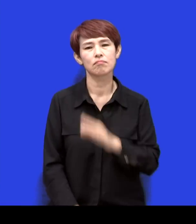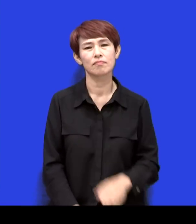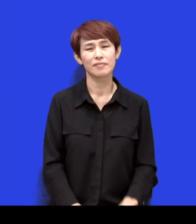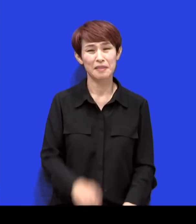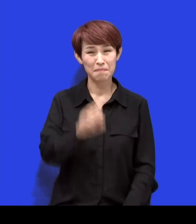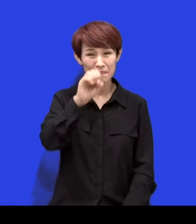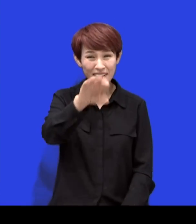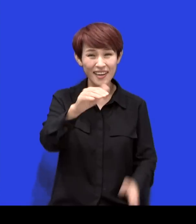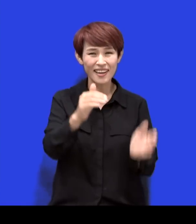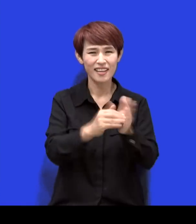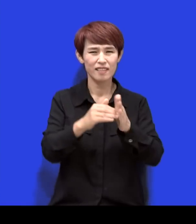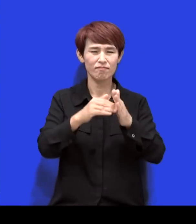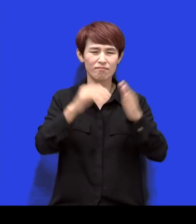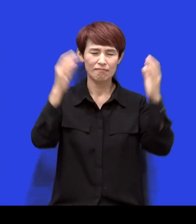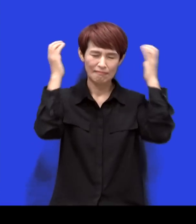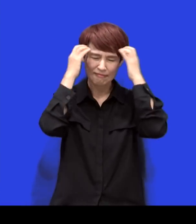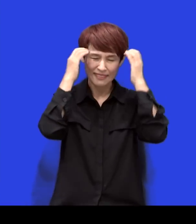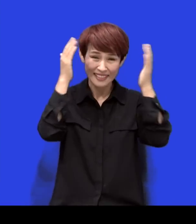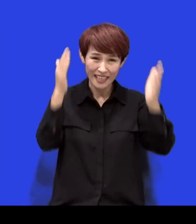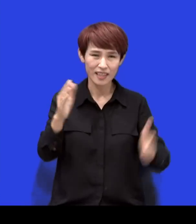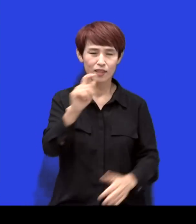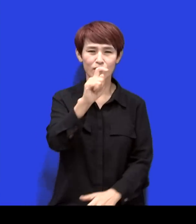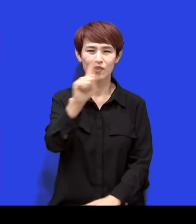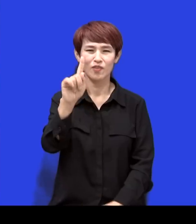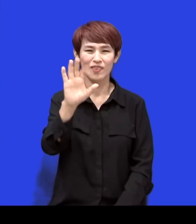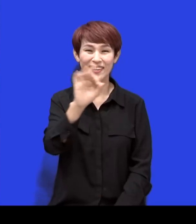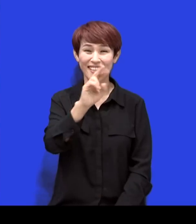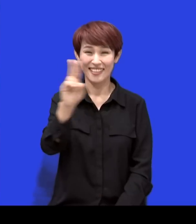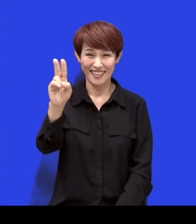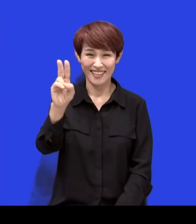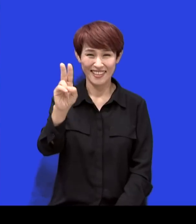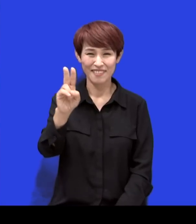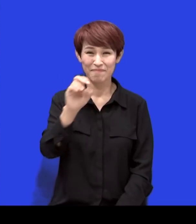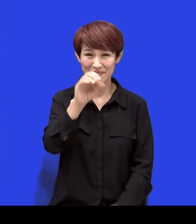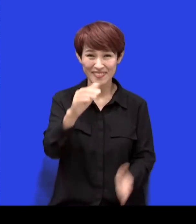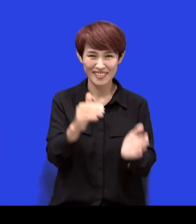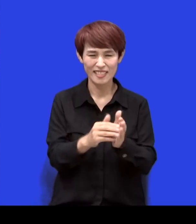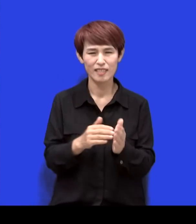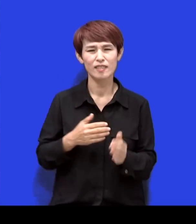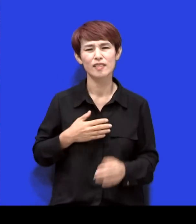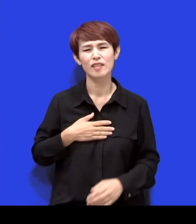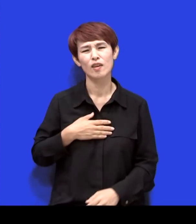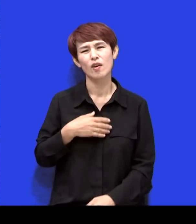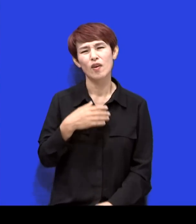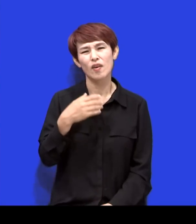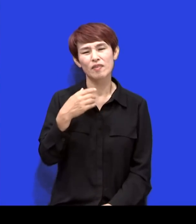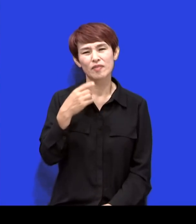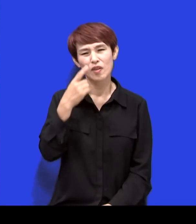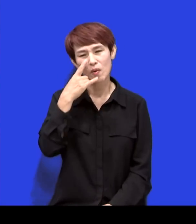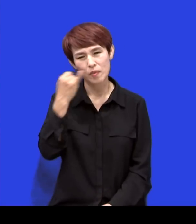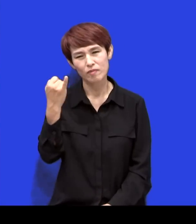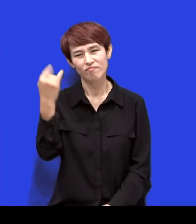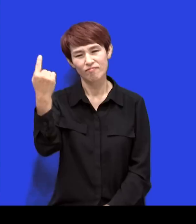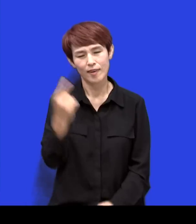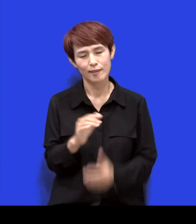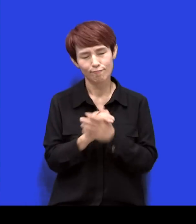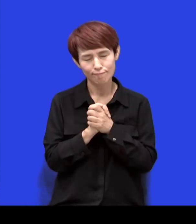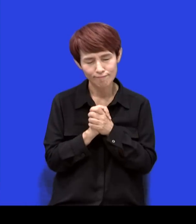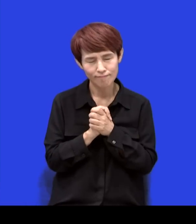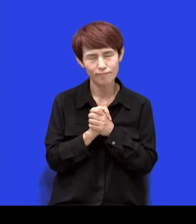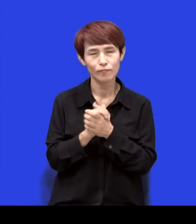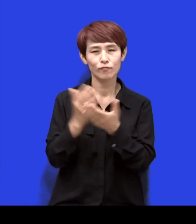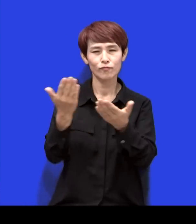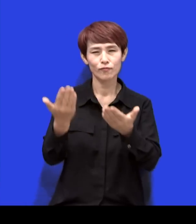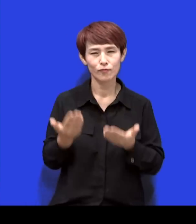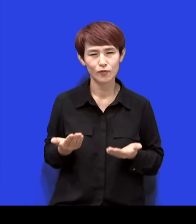제가 표현한 네, 네. 이유가 있듯이 또 저희 어머니 이제 제 자취방 오면 책 놓고 가시고 성경책 놓고 가시고 기도하고 가시고 예.